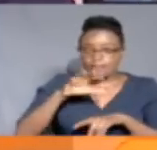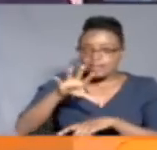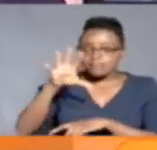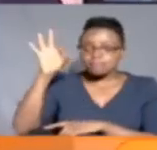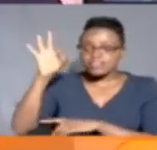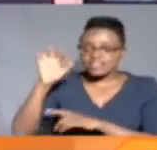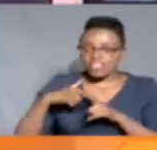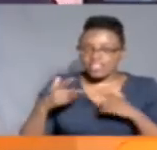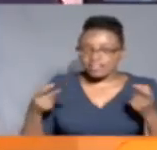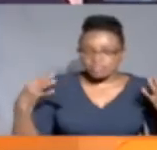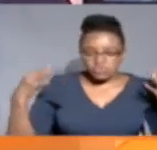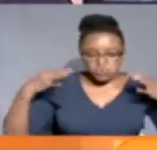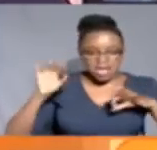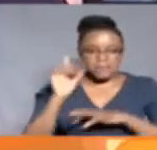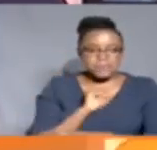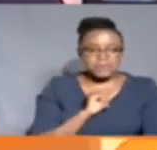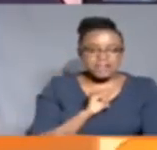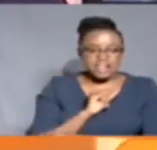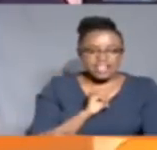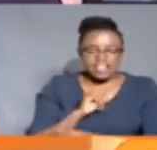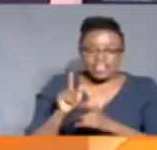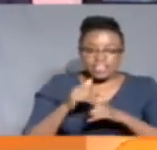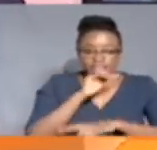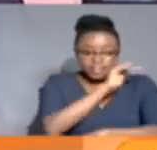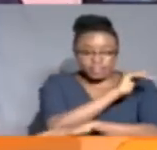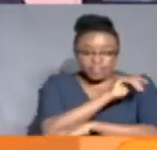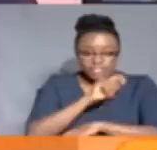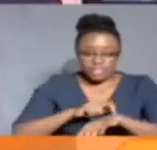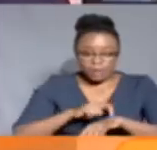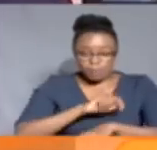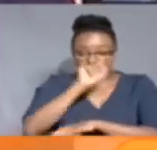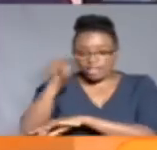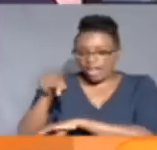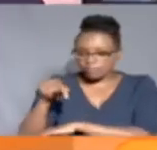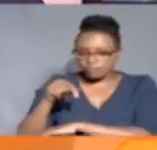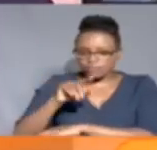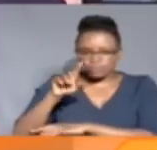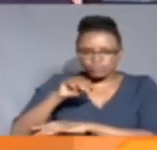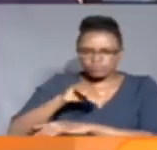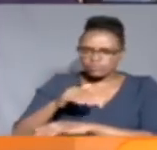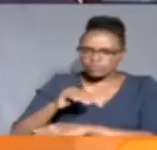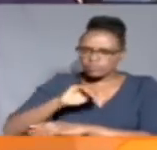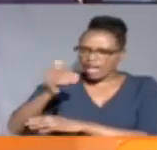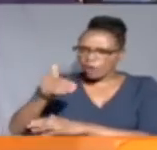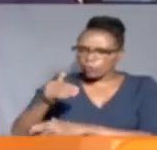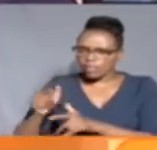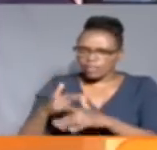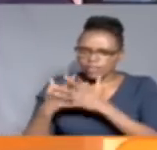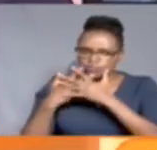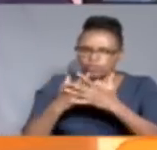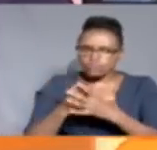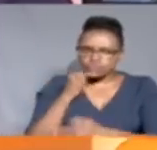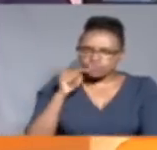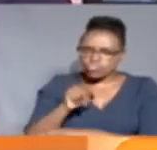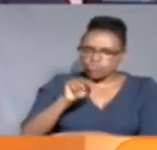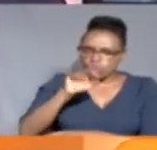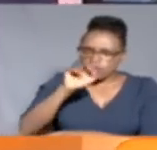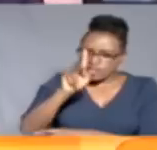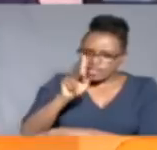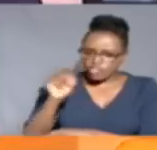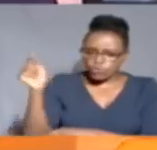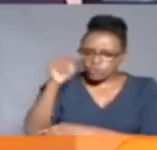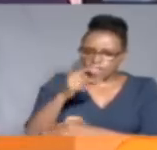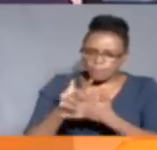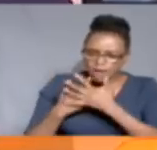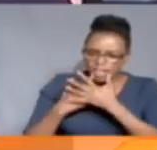nikavaa. Then I went. Alafu mi jioni vile nilitokea tu kwa mtaa nikasikia nimeshikwa. Nikaambiwa wewe Niki ulikuja